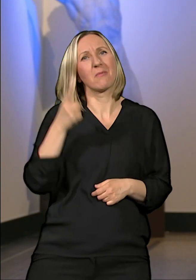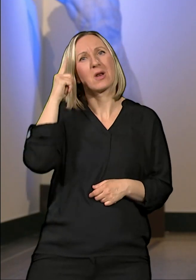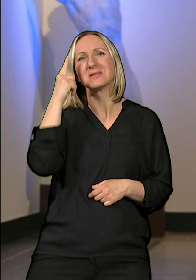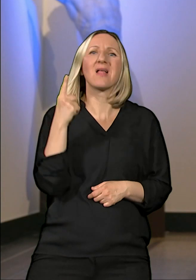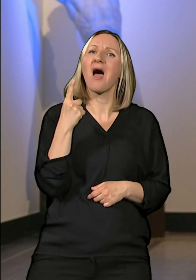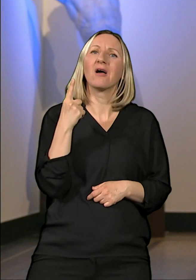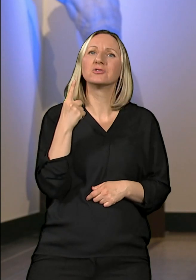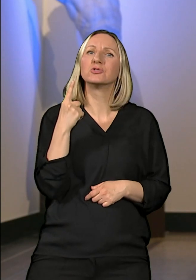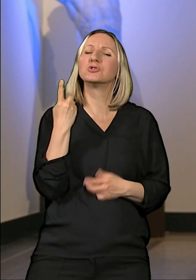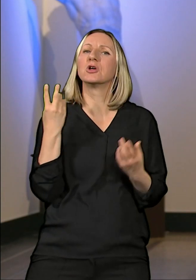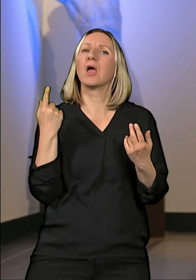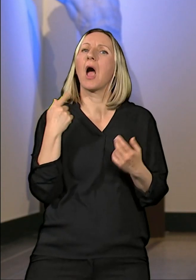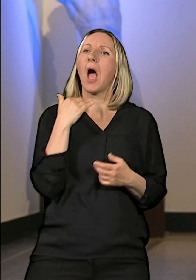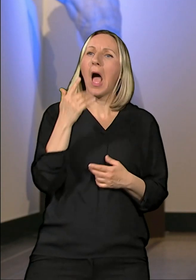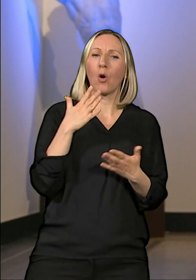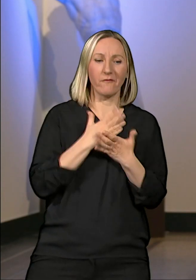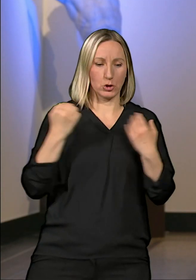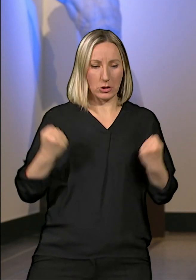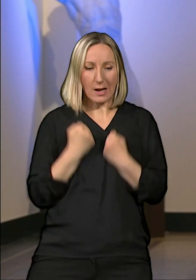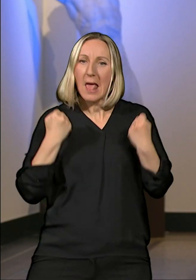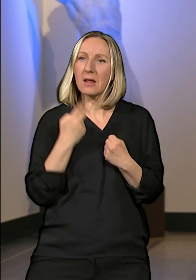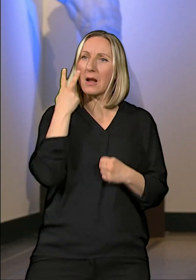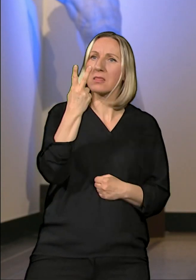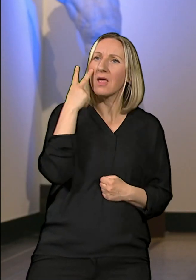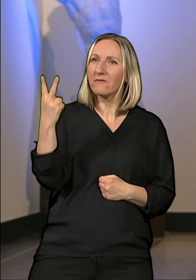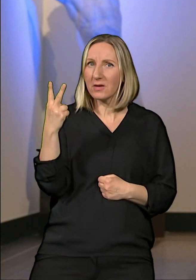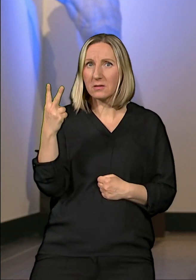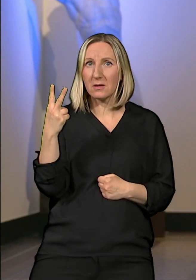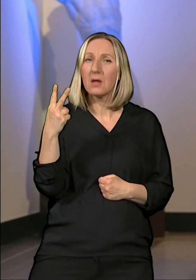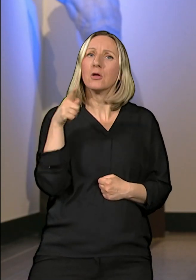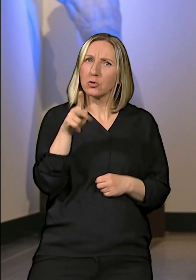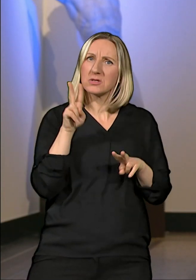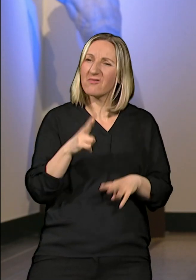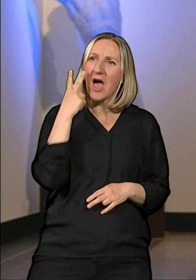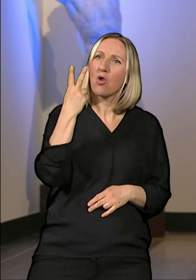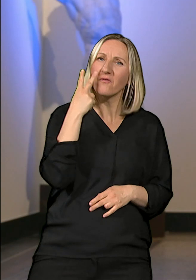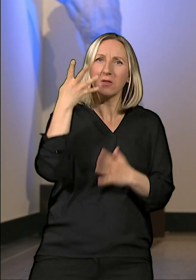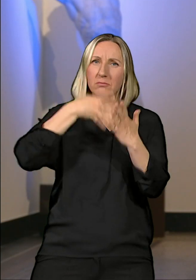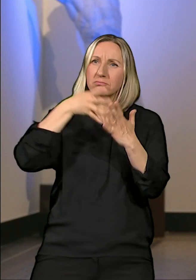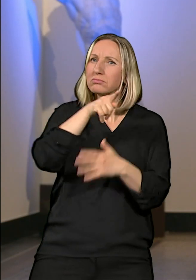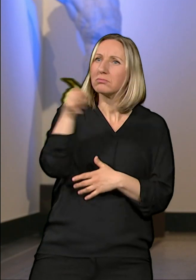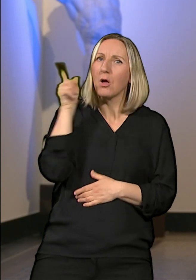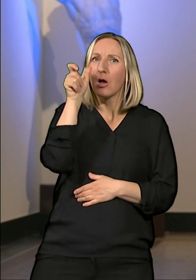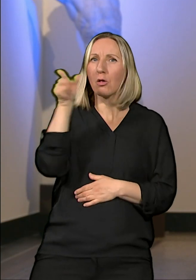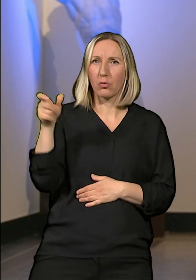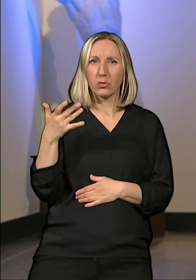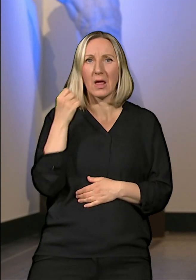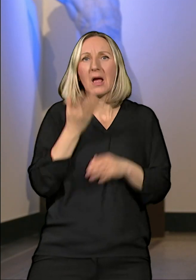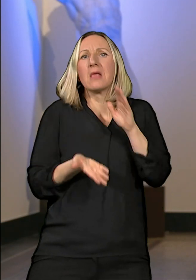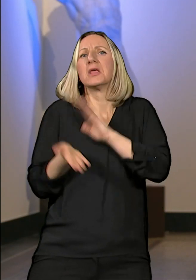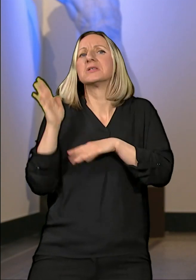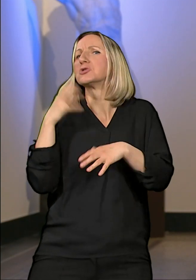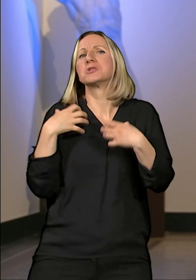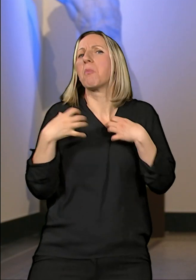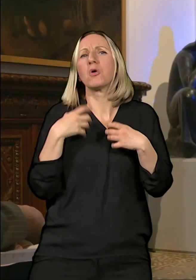tim što je utreniran da to vidi, da samim tim i to vidi. Jer on onog trenutka kad izađe iz pozorišta